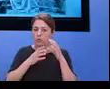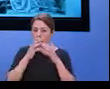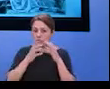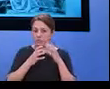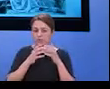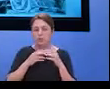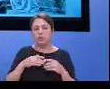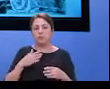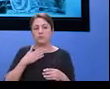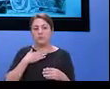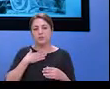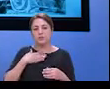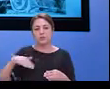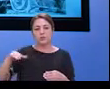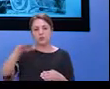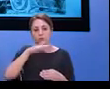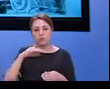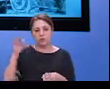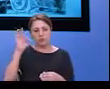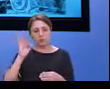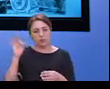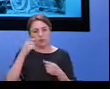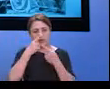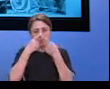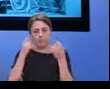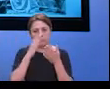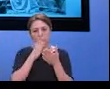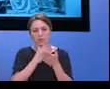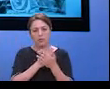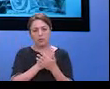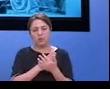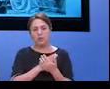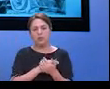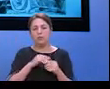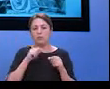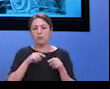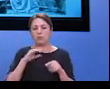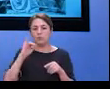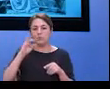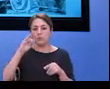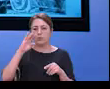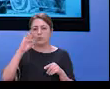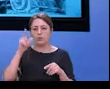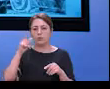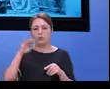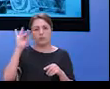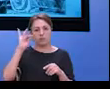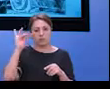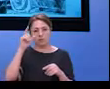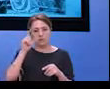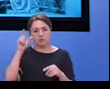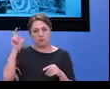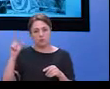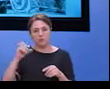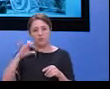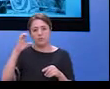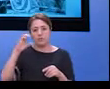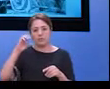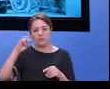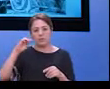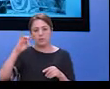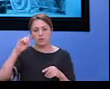ҳақида маълумот бор экан. Мана экранда биз юнон географи ҳамда тарихчиси